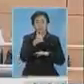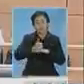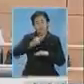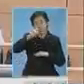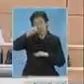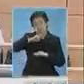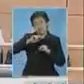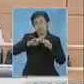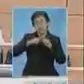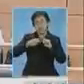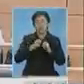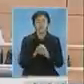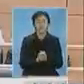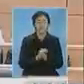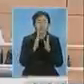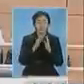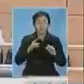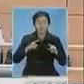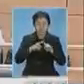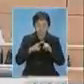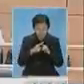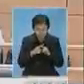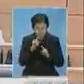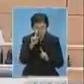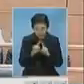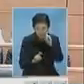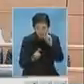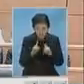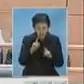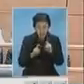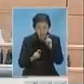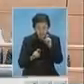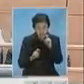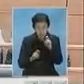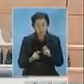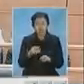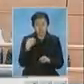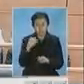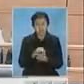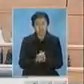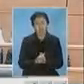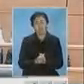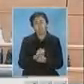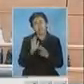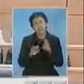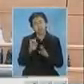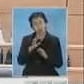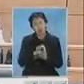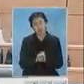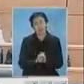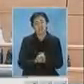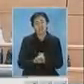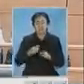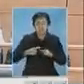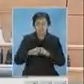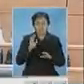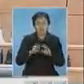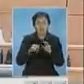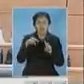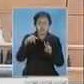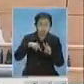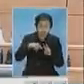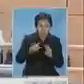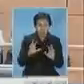ไทยมีผู้คนบาดเจ็บล้มตายเสียชีวิตเกือบ 100บาดเจ็บ2,000สูญหายนับไม่ถ้วนทุกพลภาพอีกเป็น